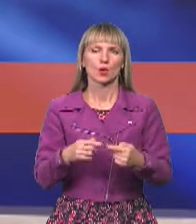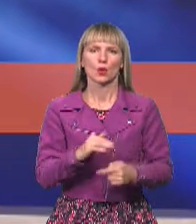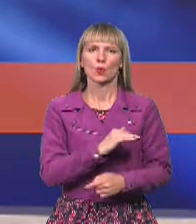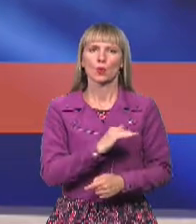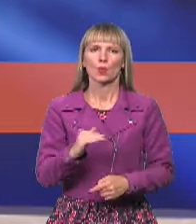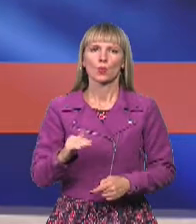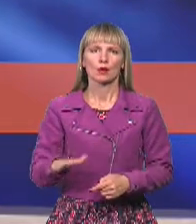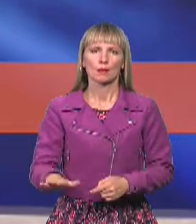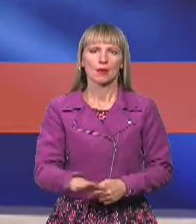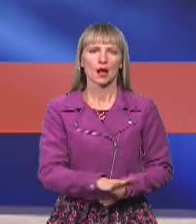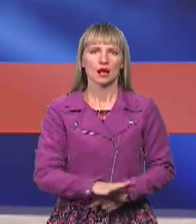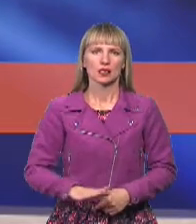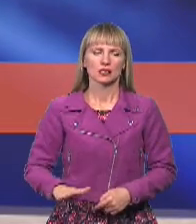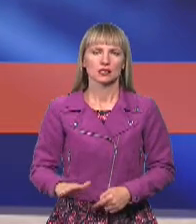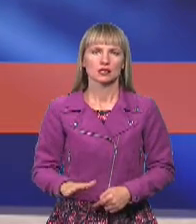уровень покрытия